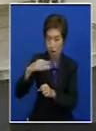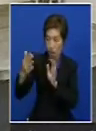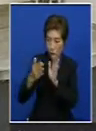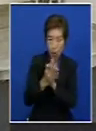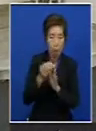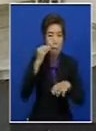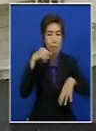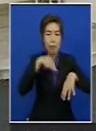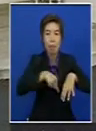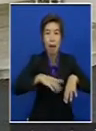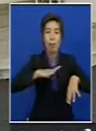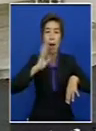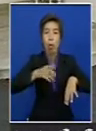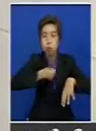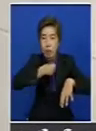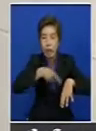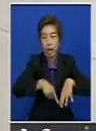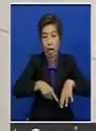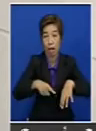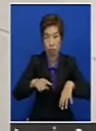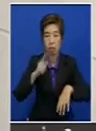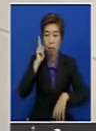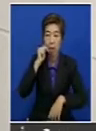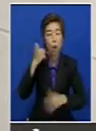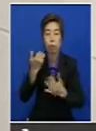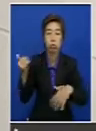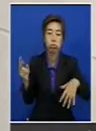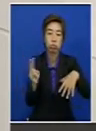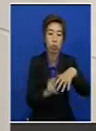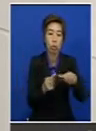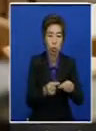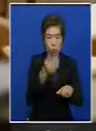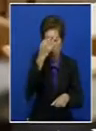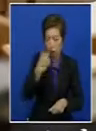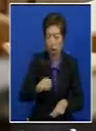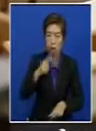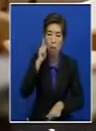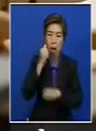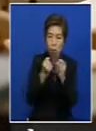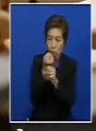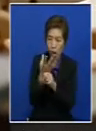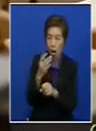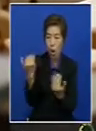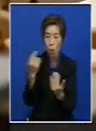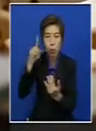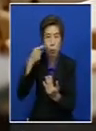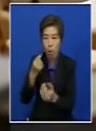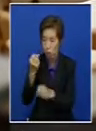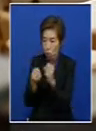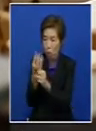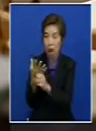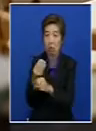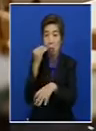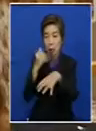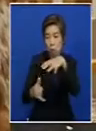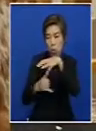พักผู้สูงอายุซีเนียร์พาร์คซัพพอร์ตพอเห็นว่าต่างคนต่างก็มีอายุมากขึ้นการอยู่บ้านตามลำพังอา